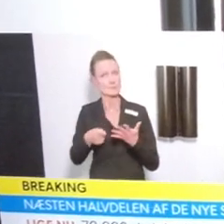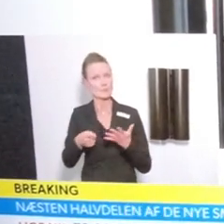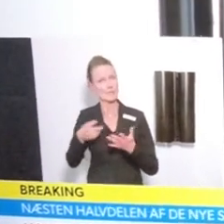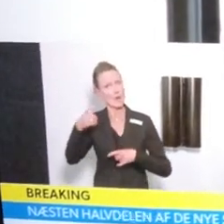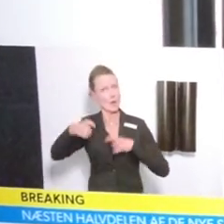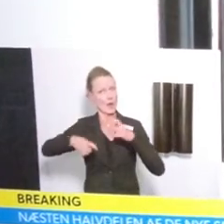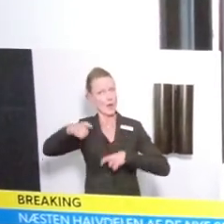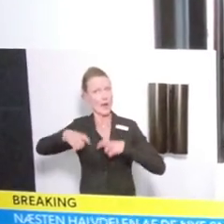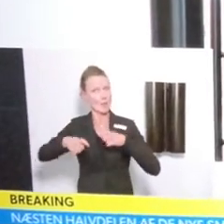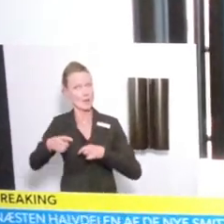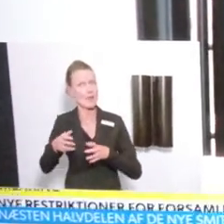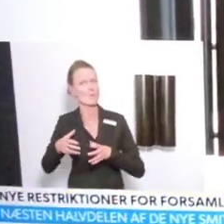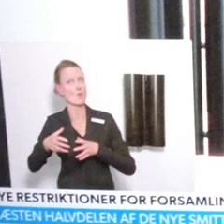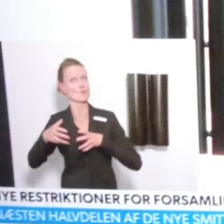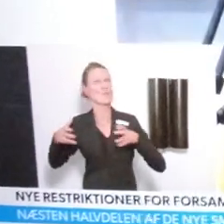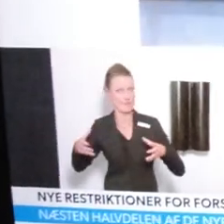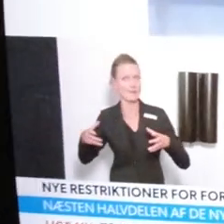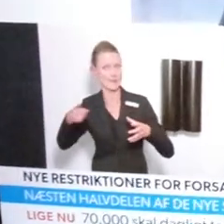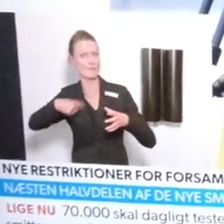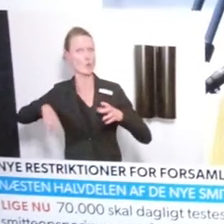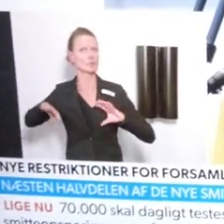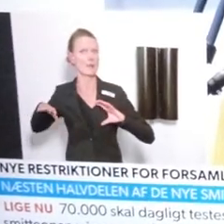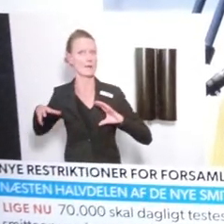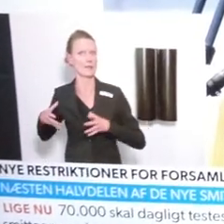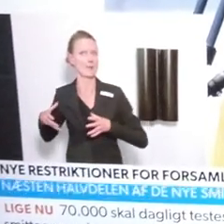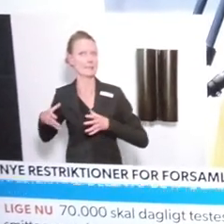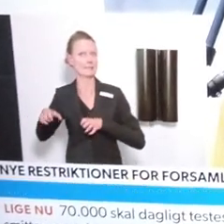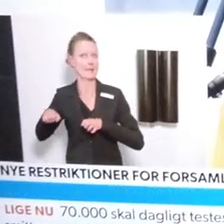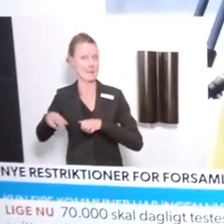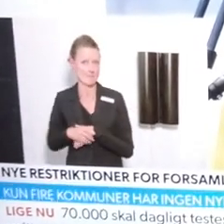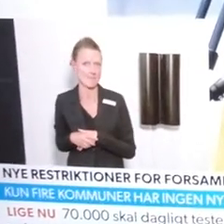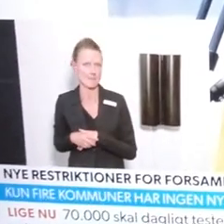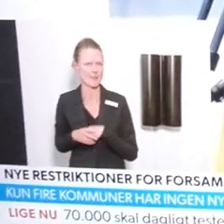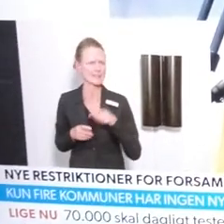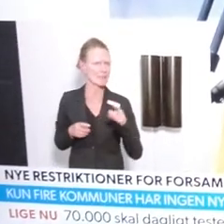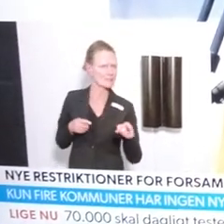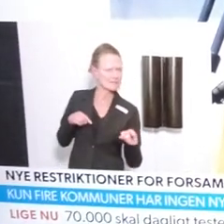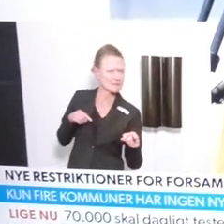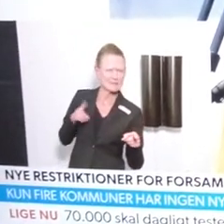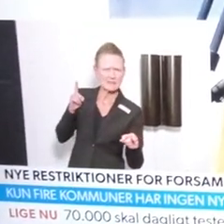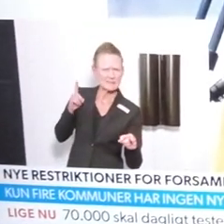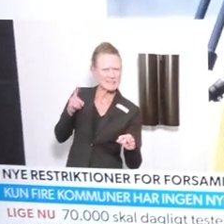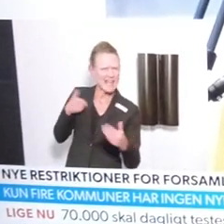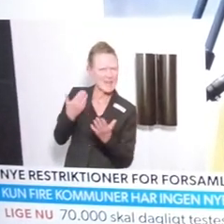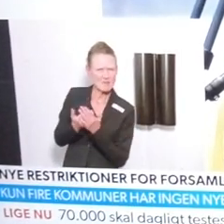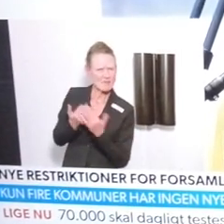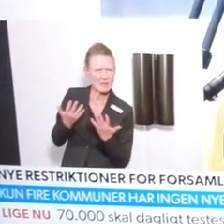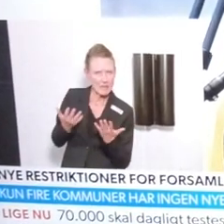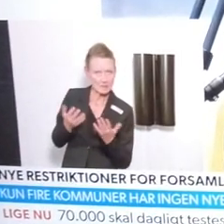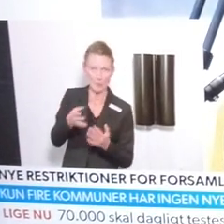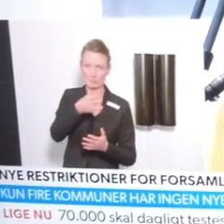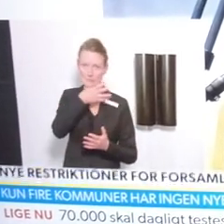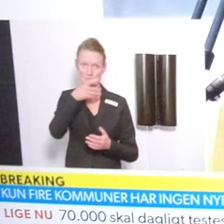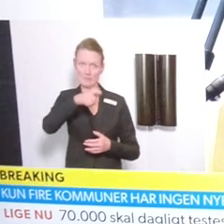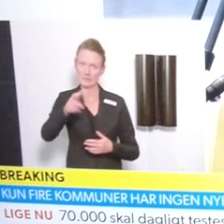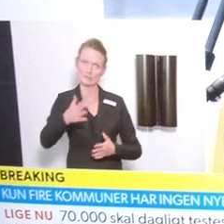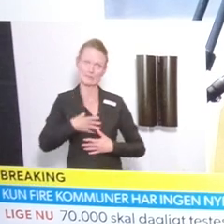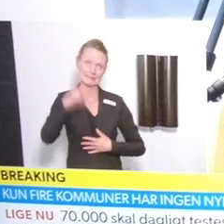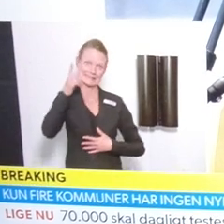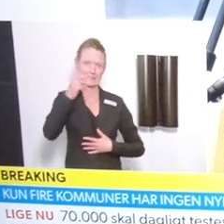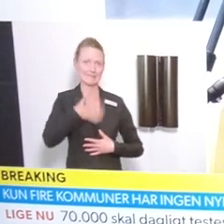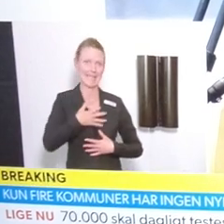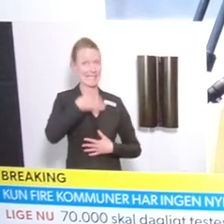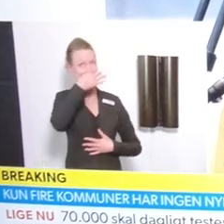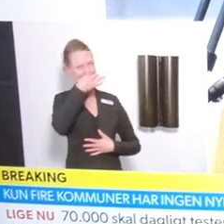ude i kapaciteten. Ja. Men hvad er egentlig jeres anbefaling nu? Der er jo mange mennesker, som gerne vil testes for en sikkerheds skyld, og